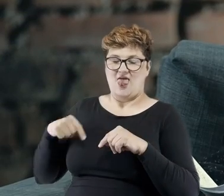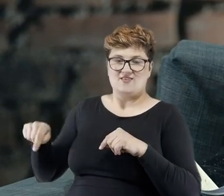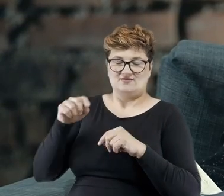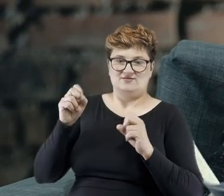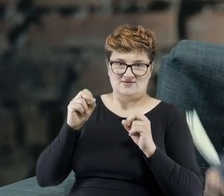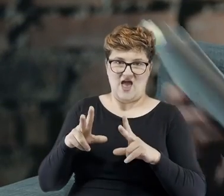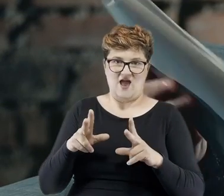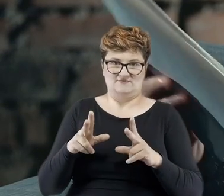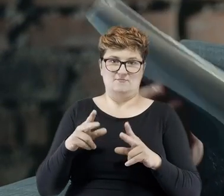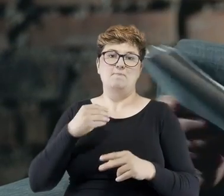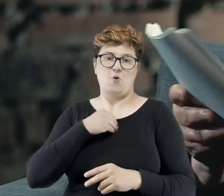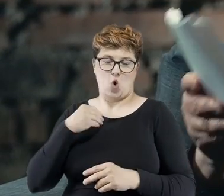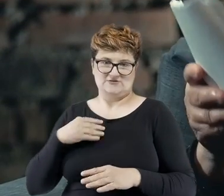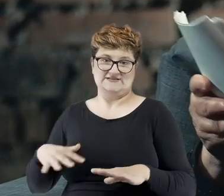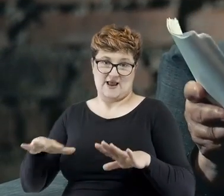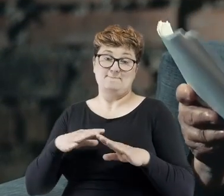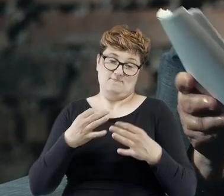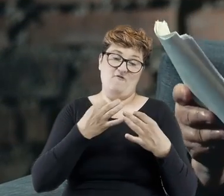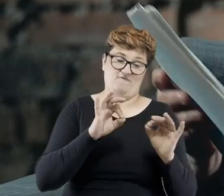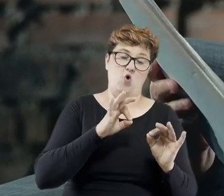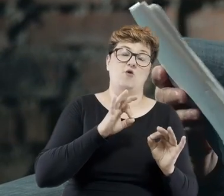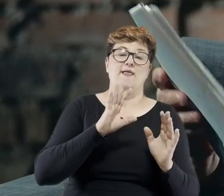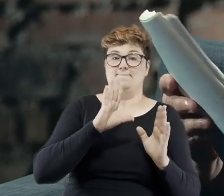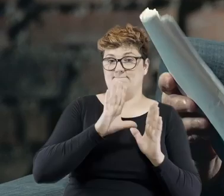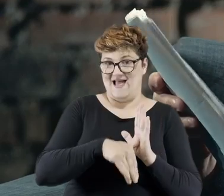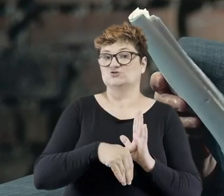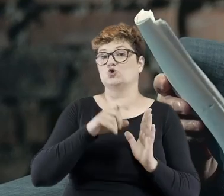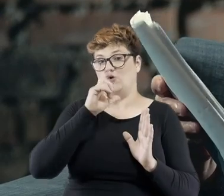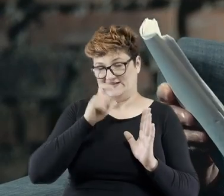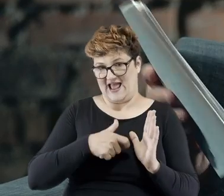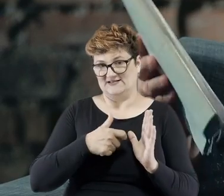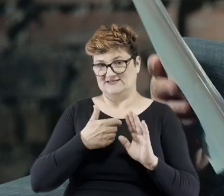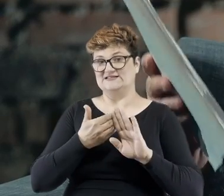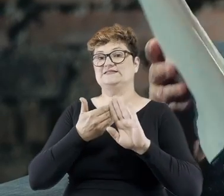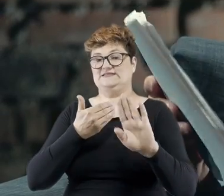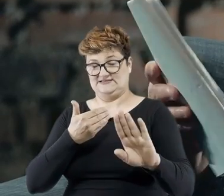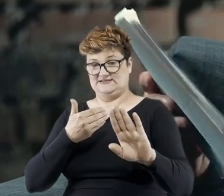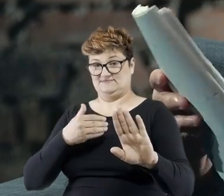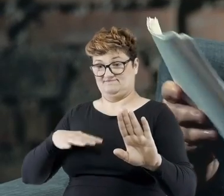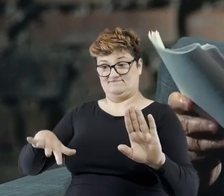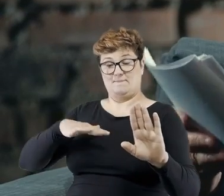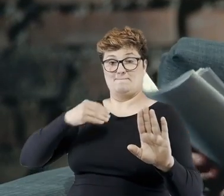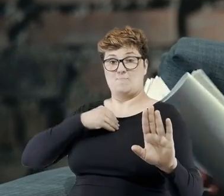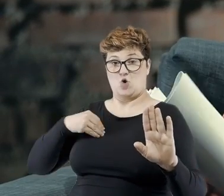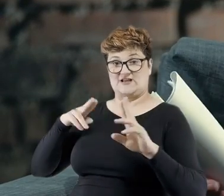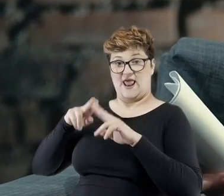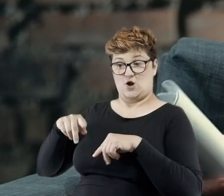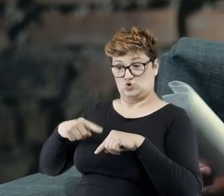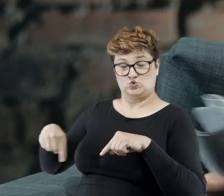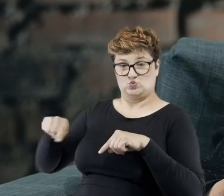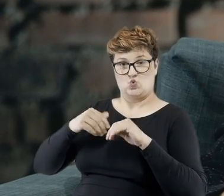Polski. Polski, no bo to był jednak wolne miasto Gdańsk poza granicami państwa,